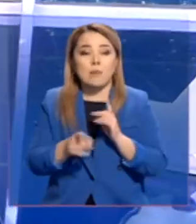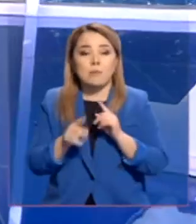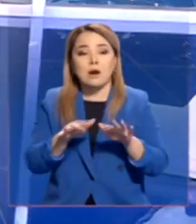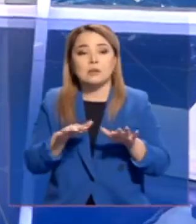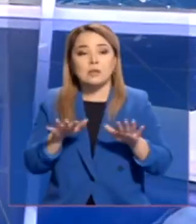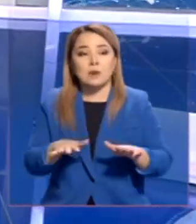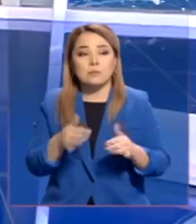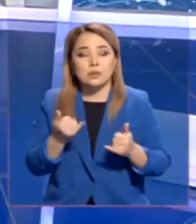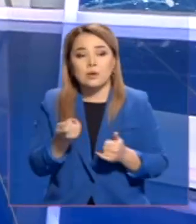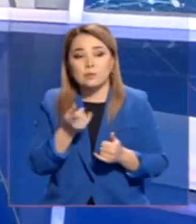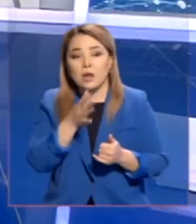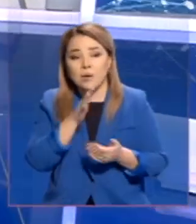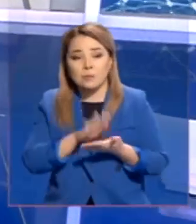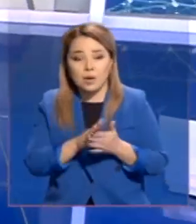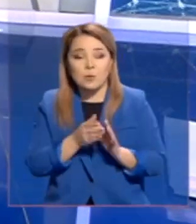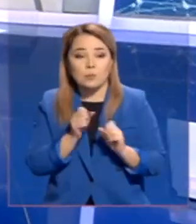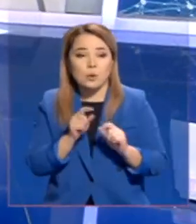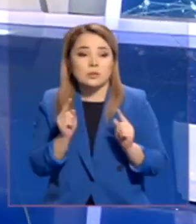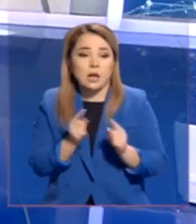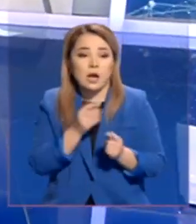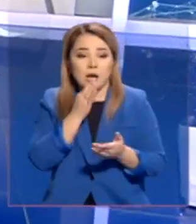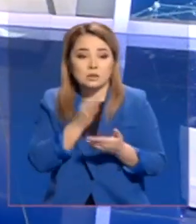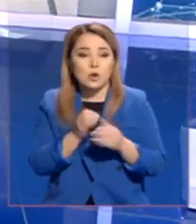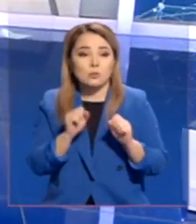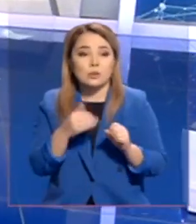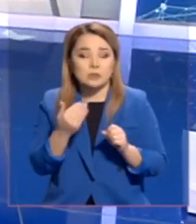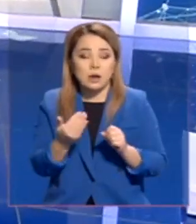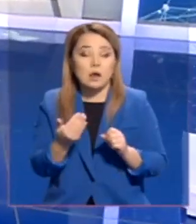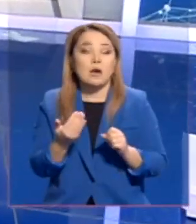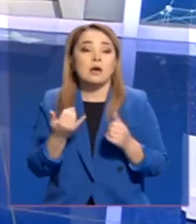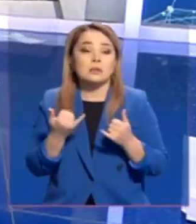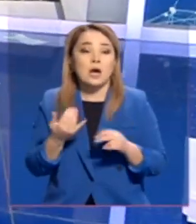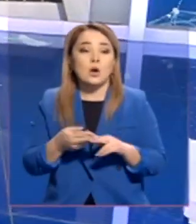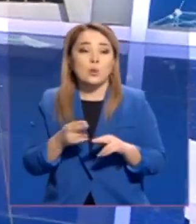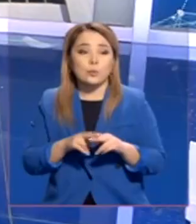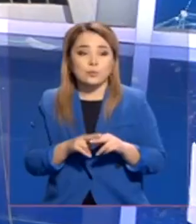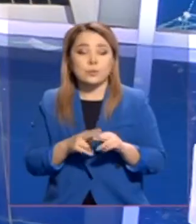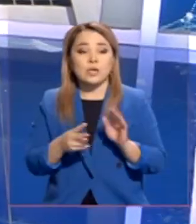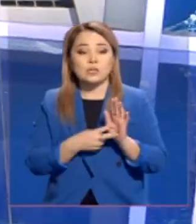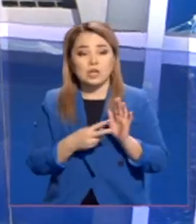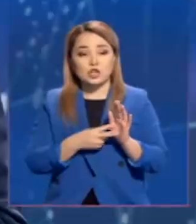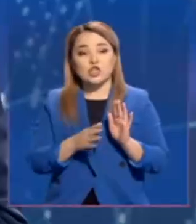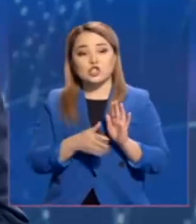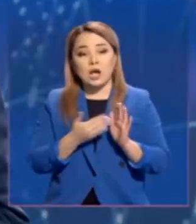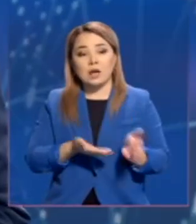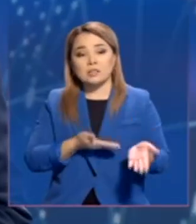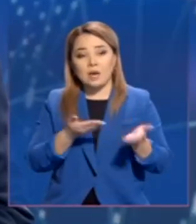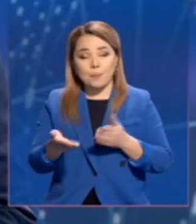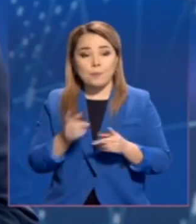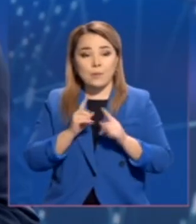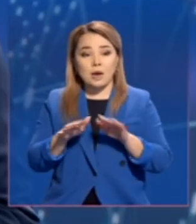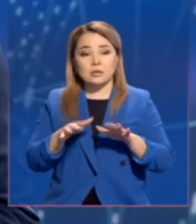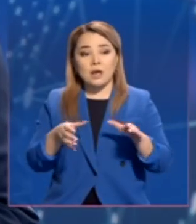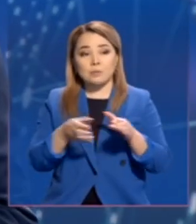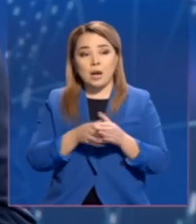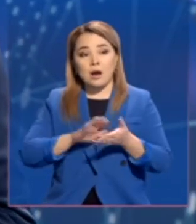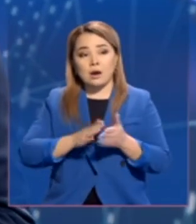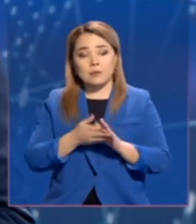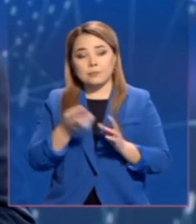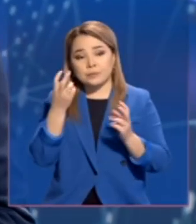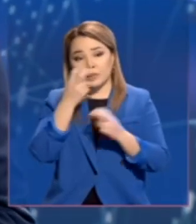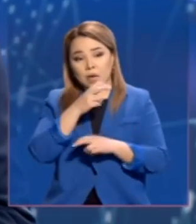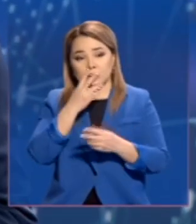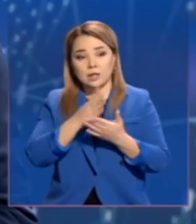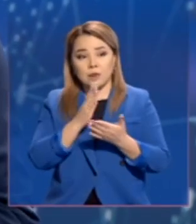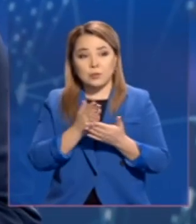түрде мәртебесі тіркелді ғой. Бірақ осы 7 шақырылымнан біз парламенттік оппозицияны байқамаған